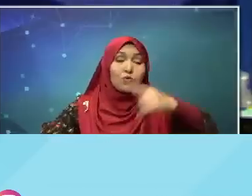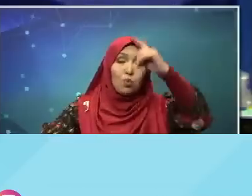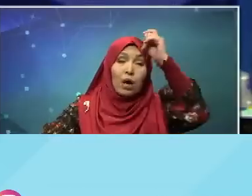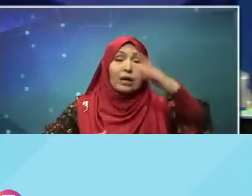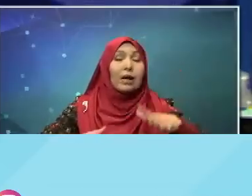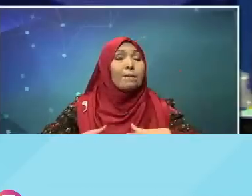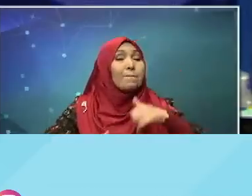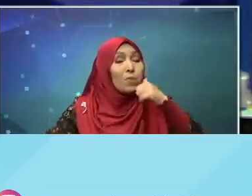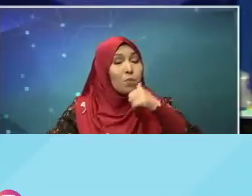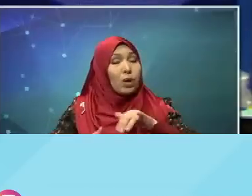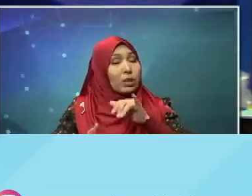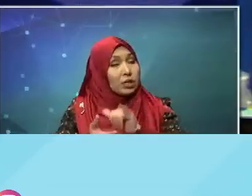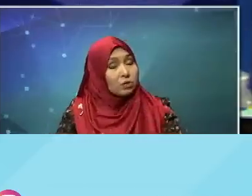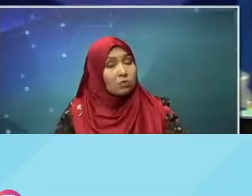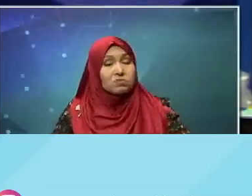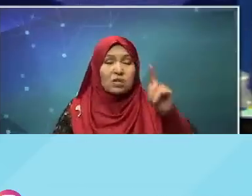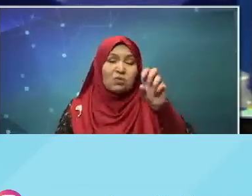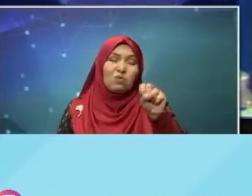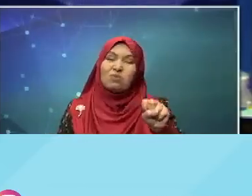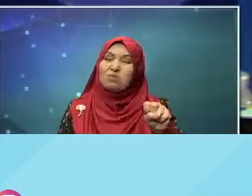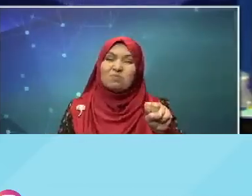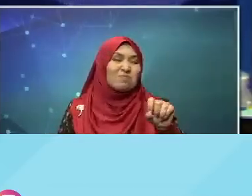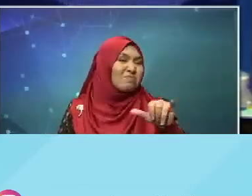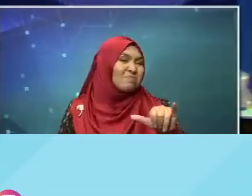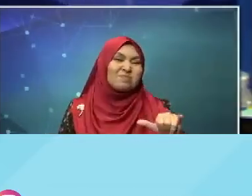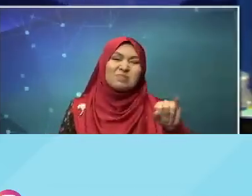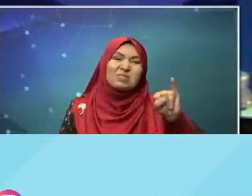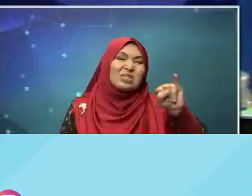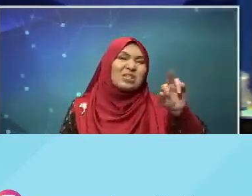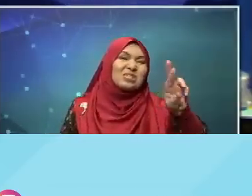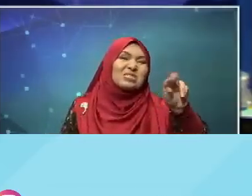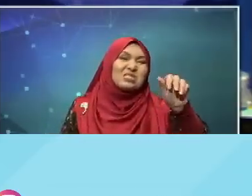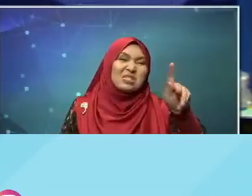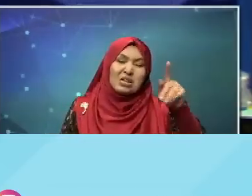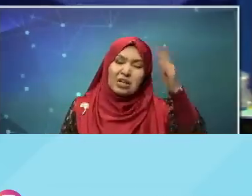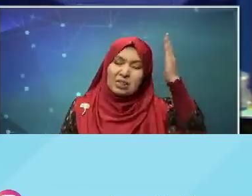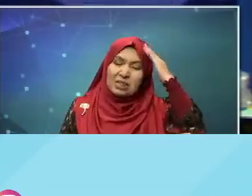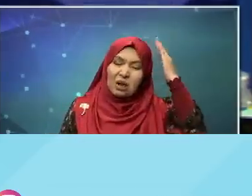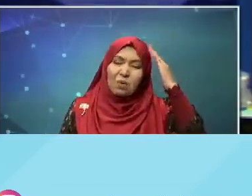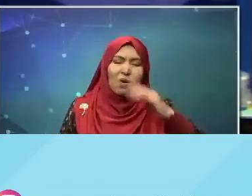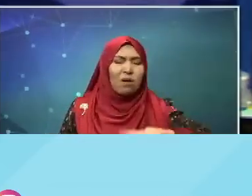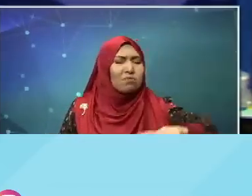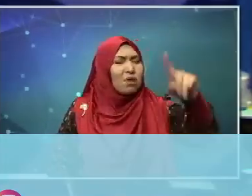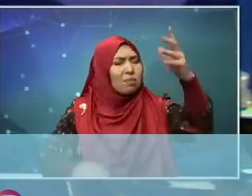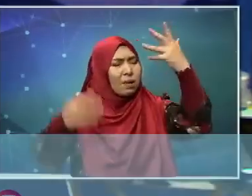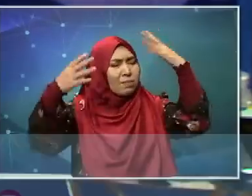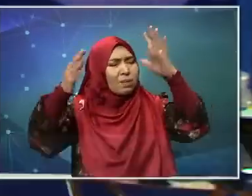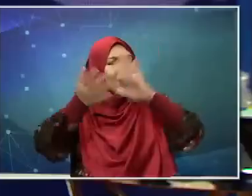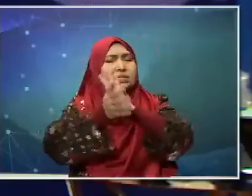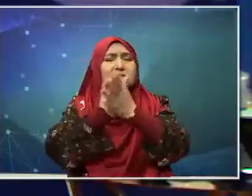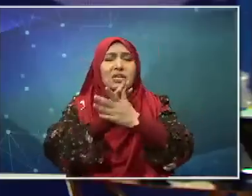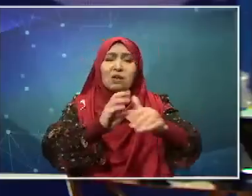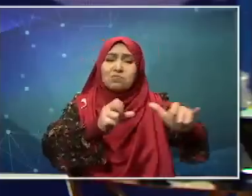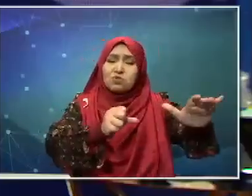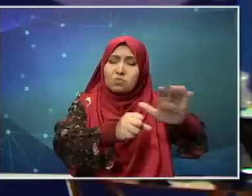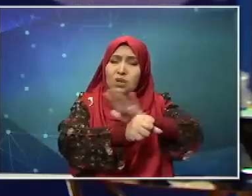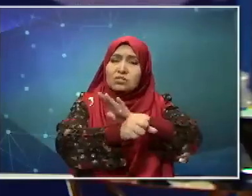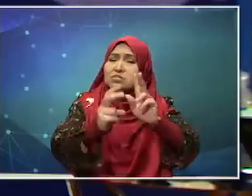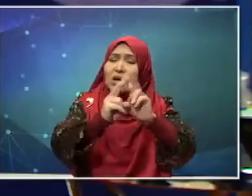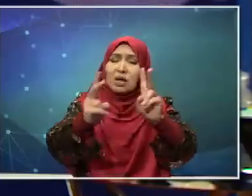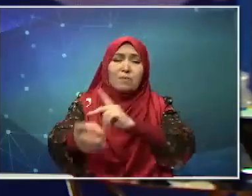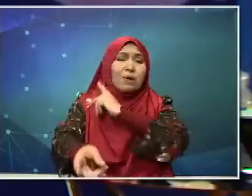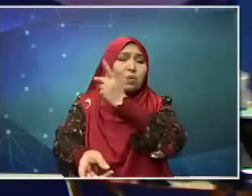itu adalah satu Siddik di tahu bahwa Allah yang hebat cara menjadi kaya sempurna amat berkuasa